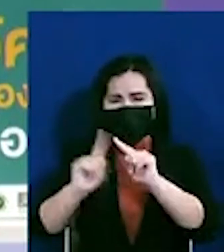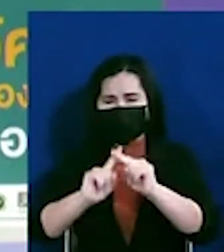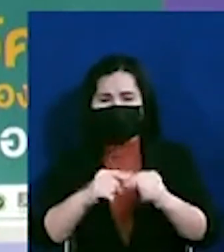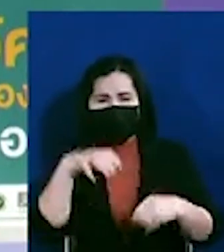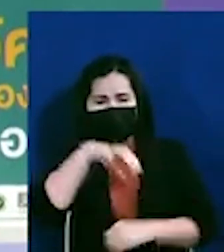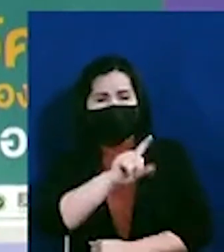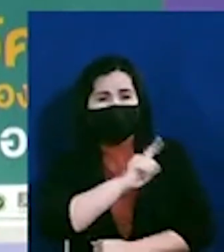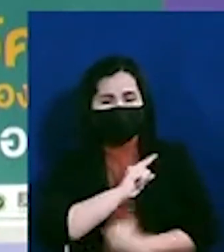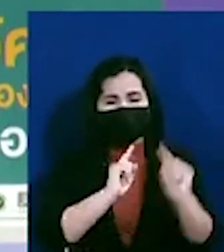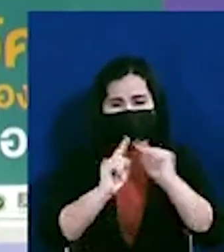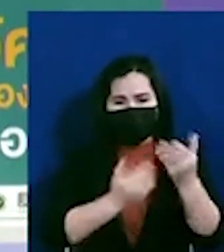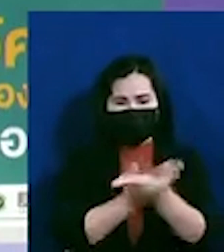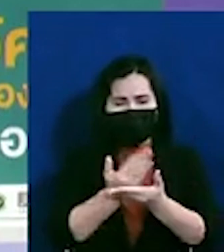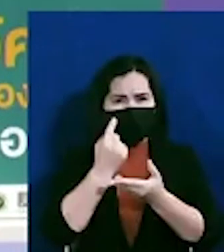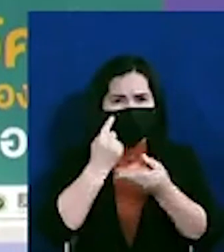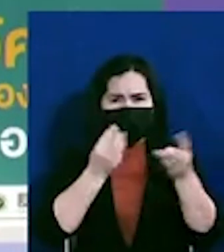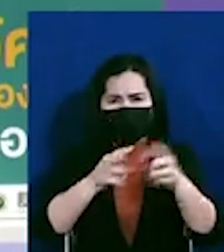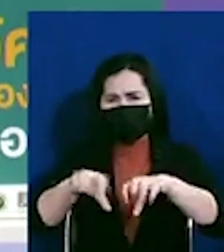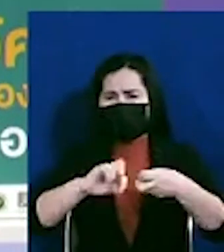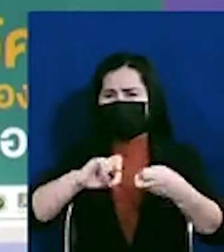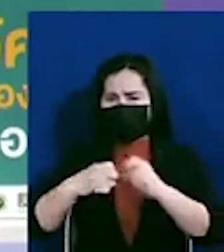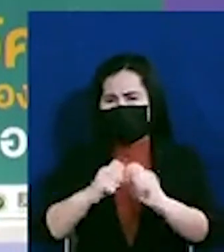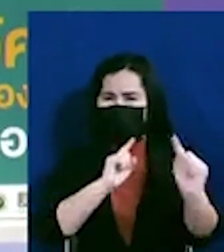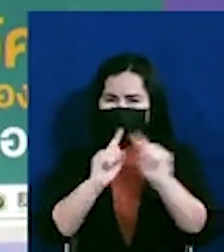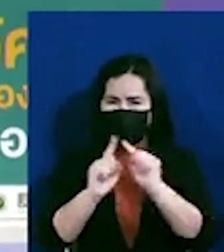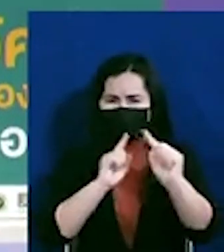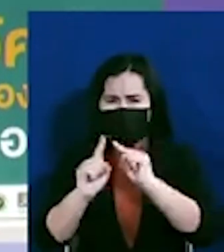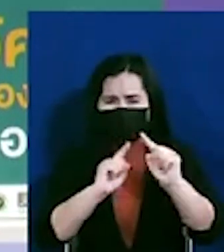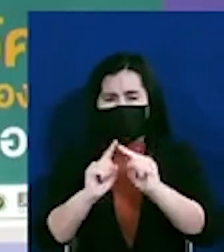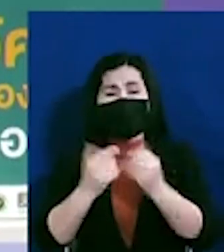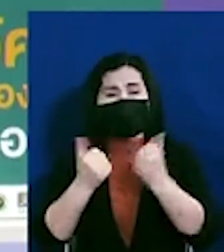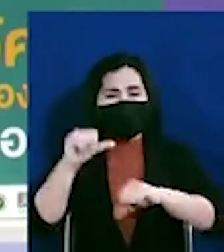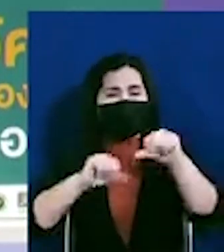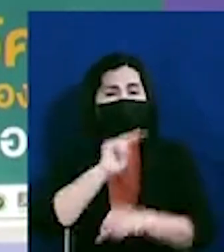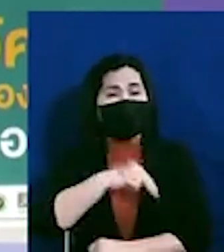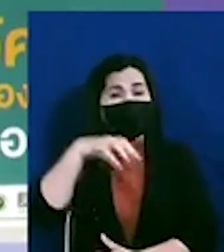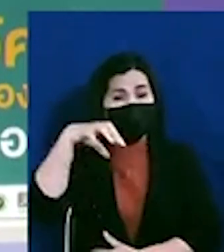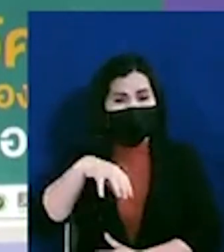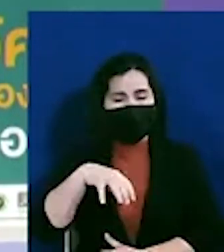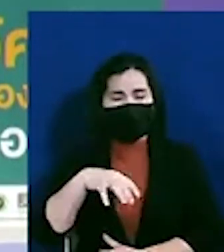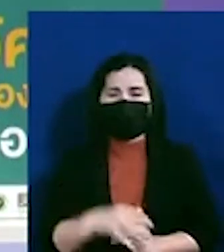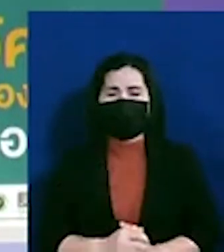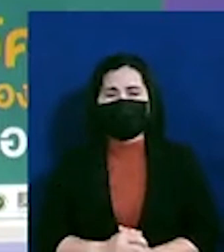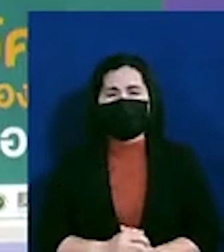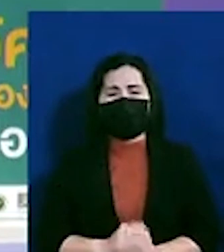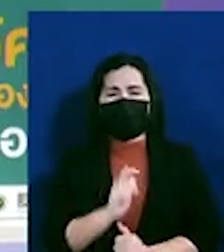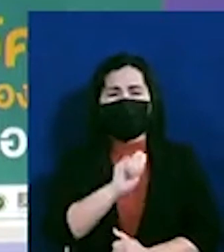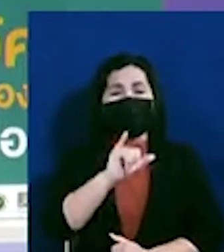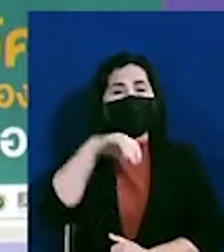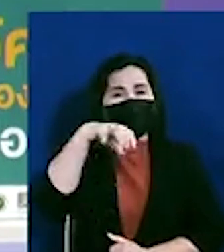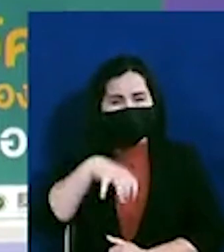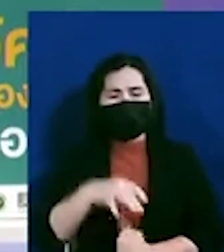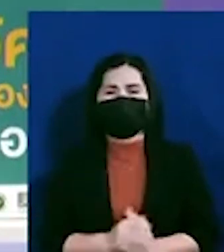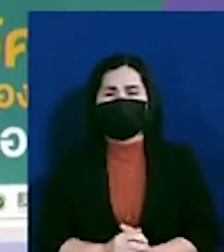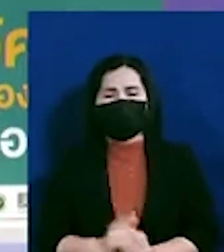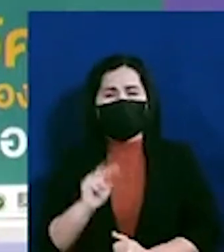การที่จะหาคำตอบนะครับก็มีการพูดคุยกันไปหลายครั้งนะครับกรมมีสายการแพทย์นะครับสำนักงานค่ำการอาหารและยากรมการ